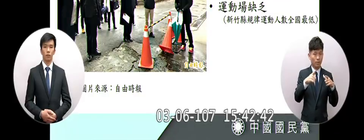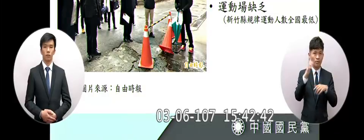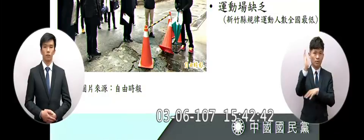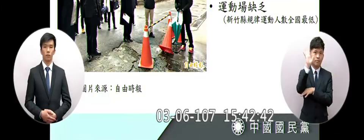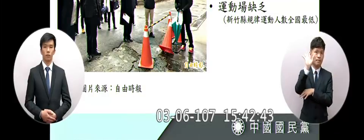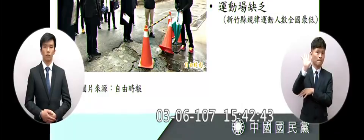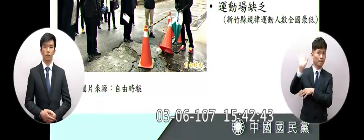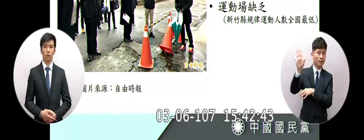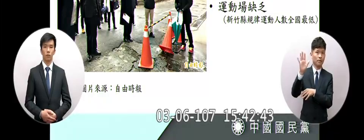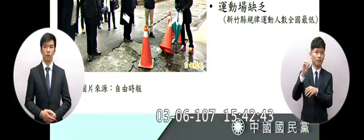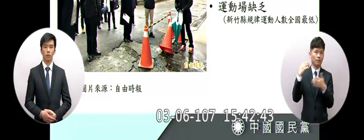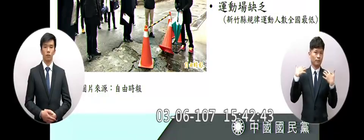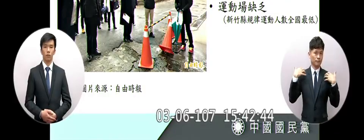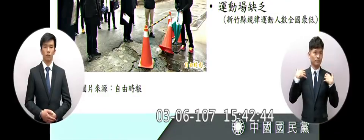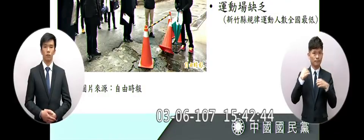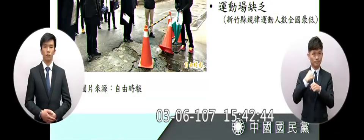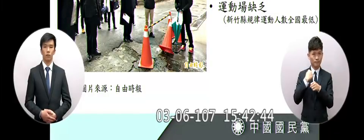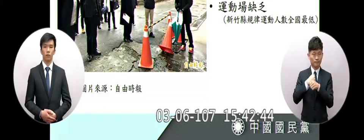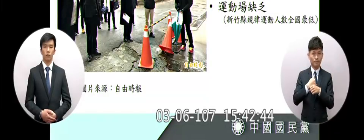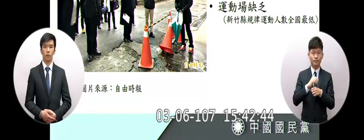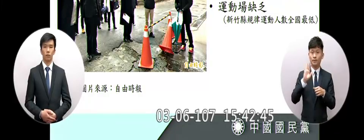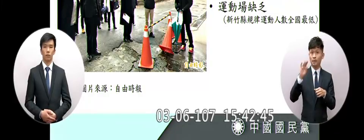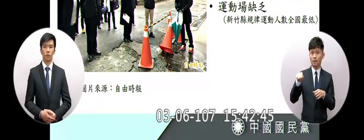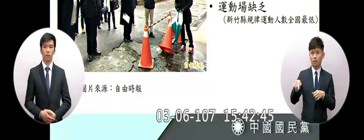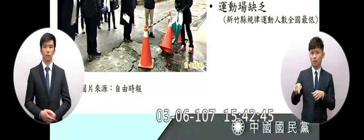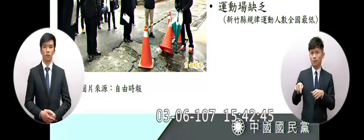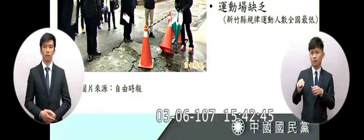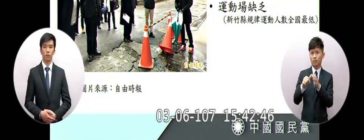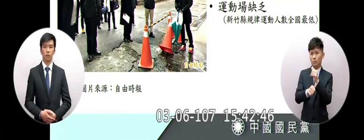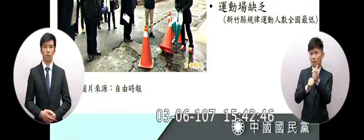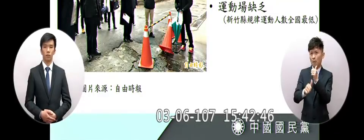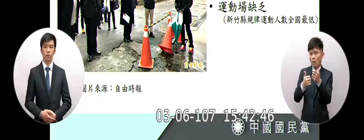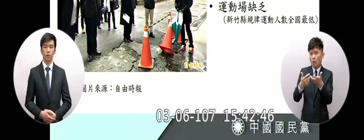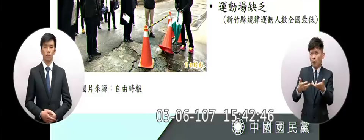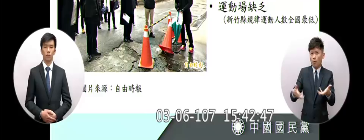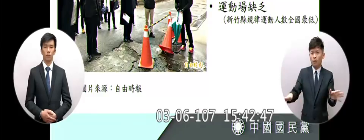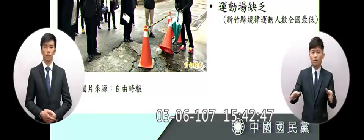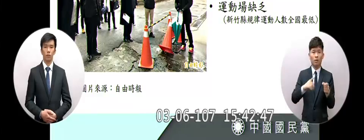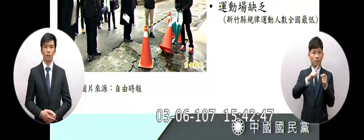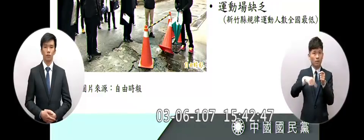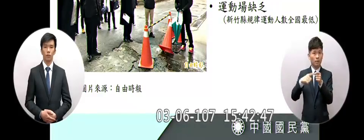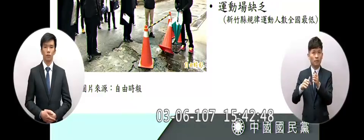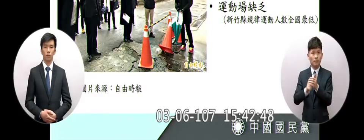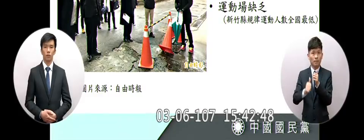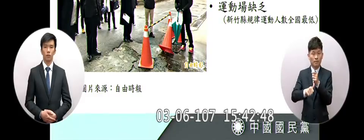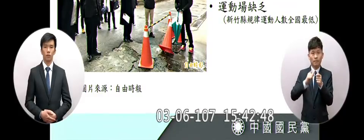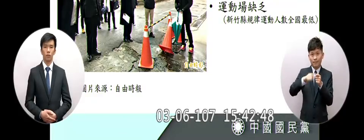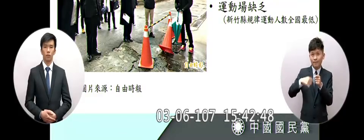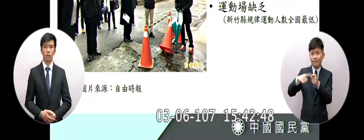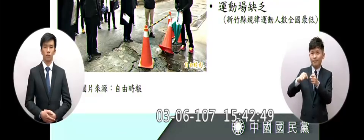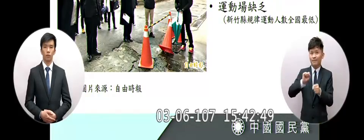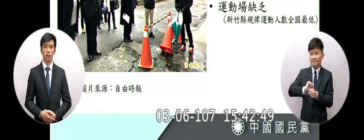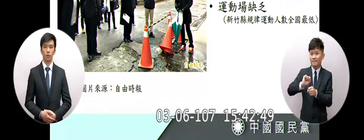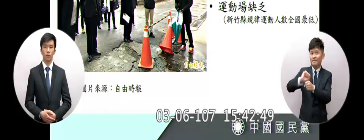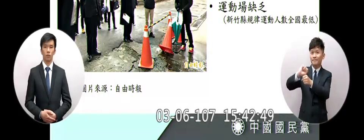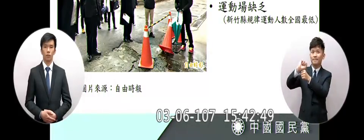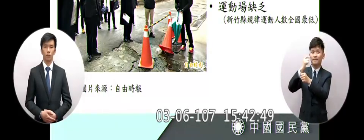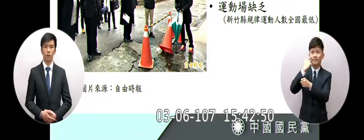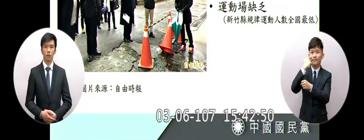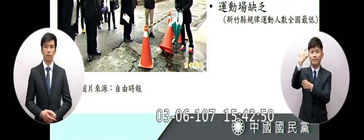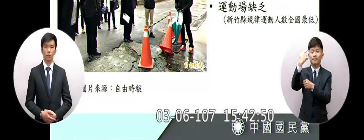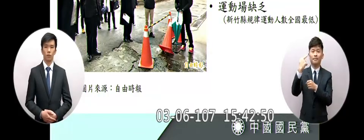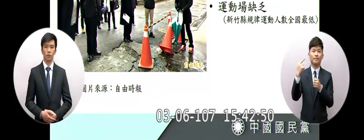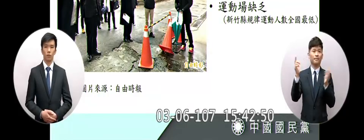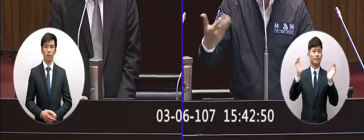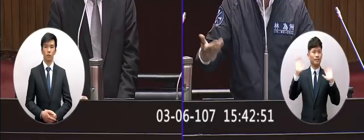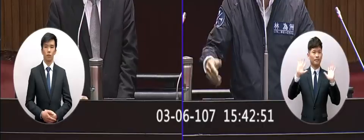的工作了，那出生率又高啊，每年成长啊，这个儿